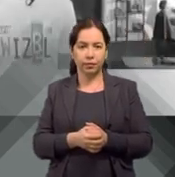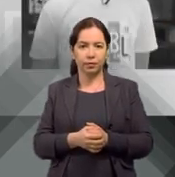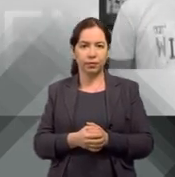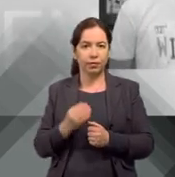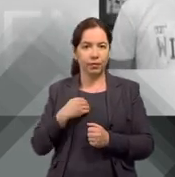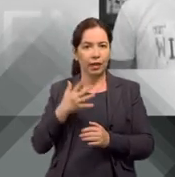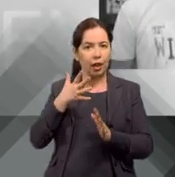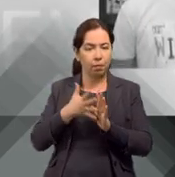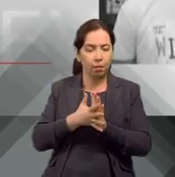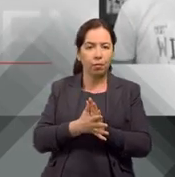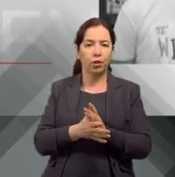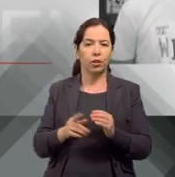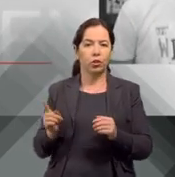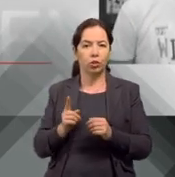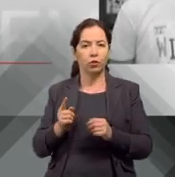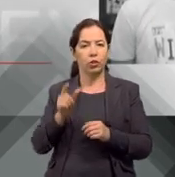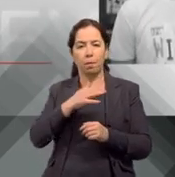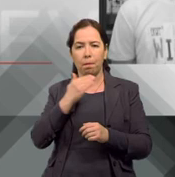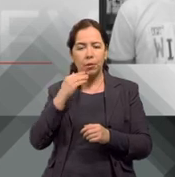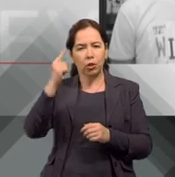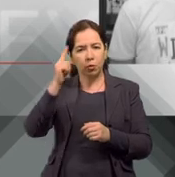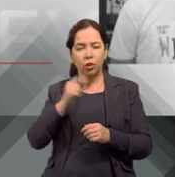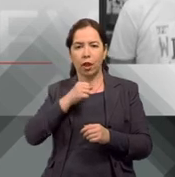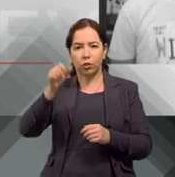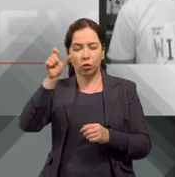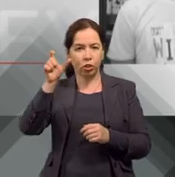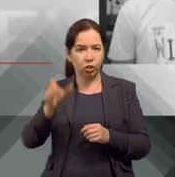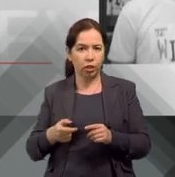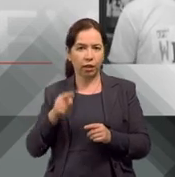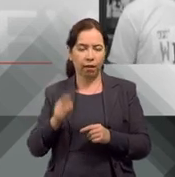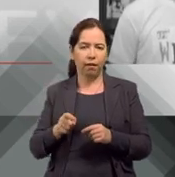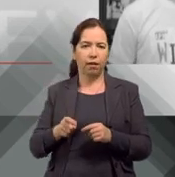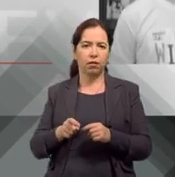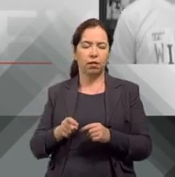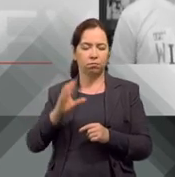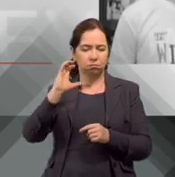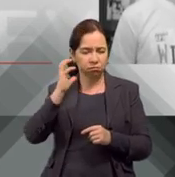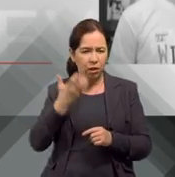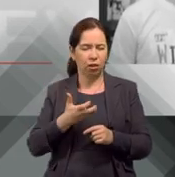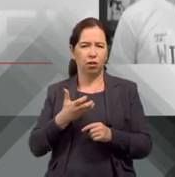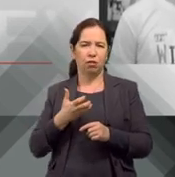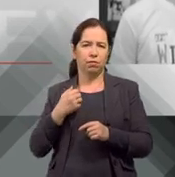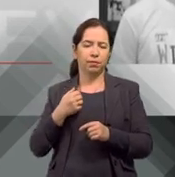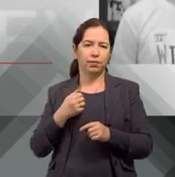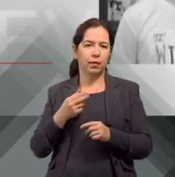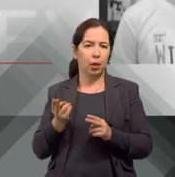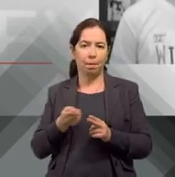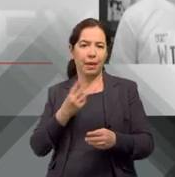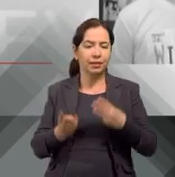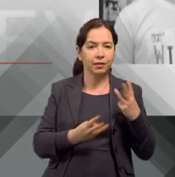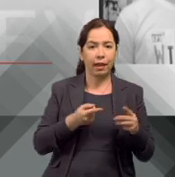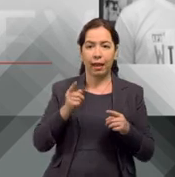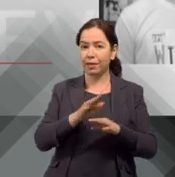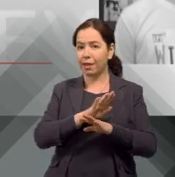Понял, что стереотип о том, что взрослый человек, он всегда какой-то хмурый, грубый, скучный, безэмоциональный, да, совершенно не